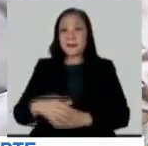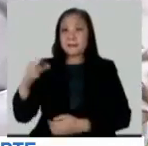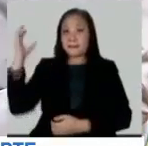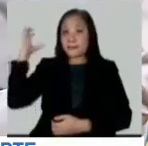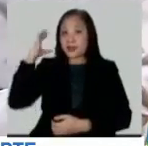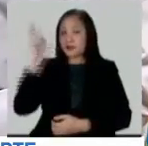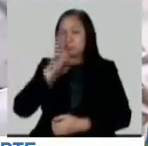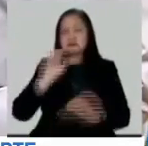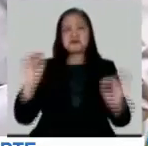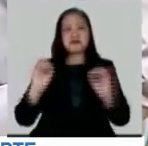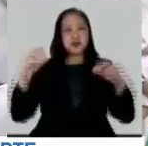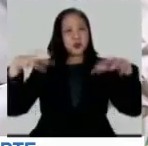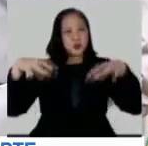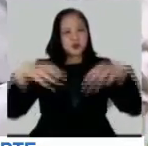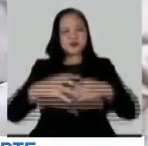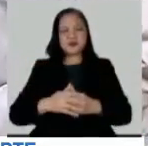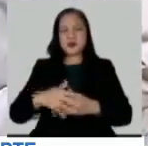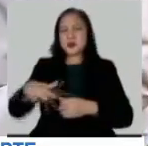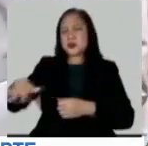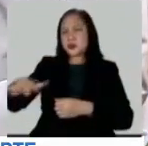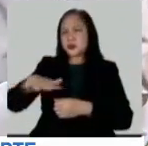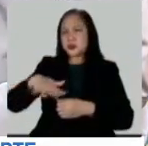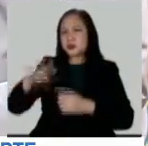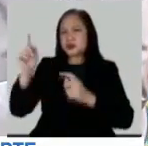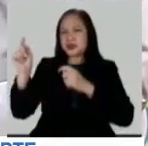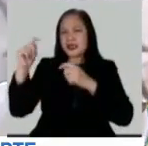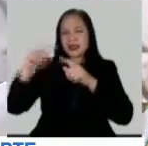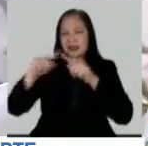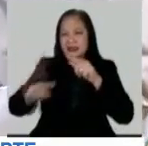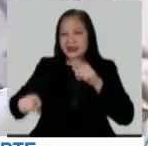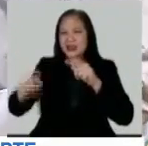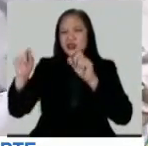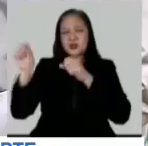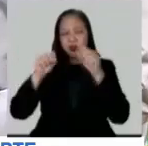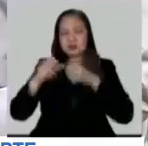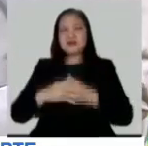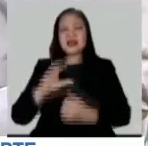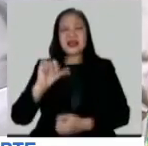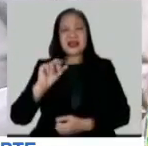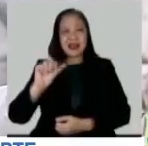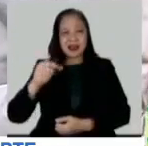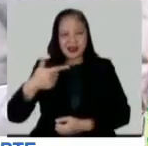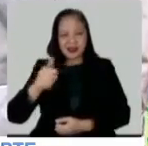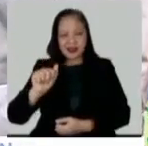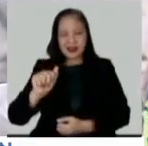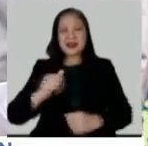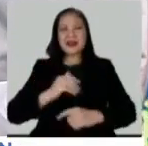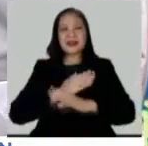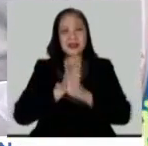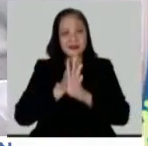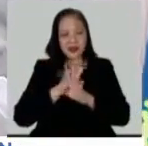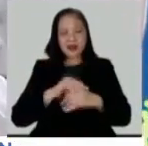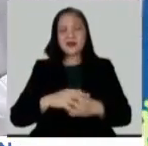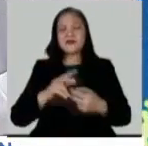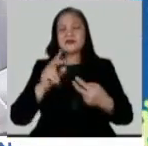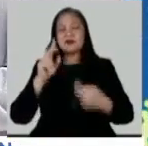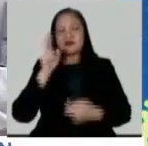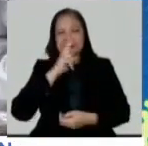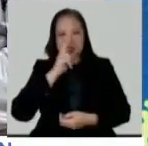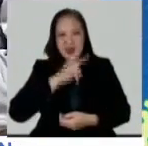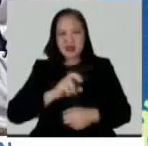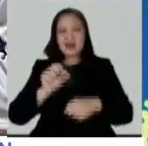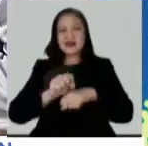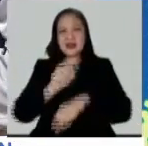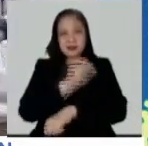Local thunderstorms sa ilang bahagi ng Mindanao, Caraga Region, Davao Region, dito sa may Bisaya, sa may Samar at Leyte Provinces. Pero mga